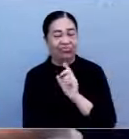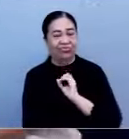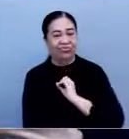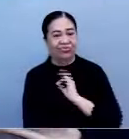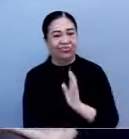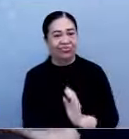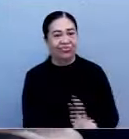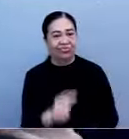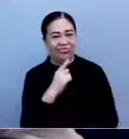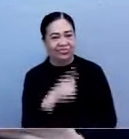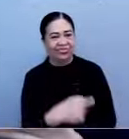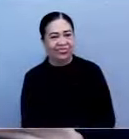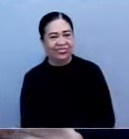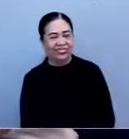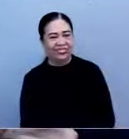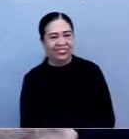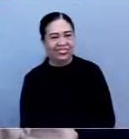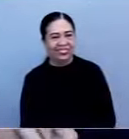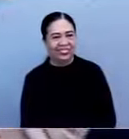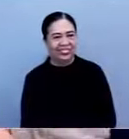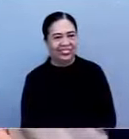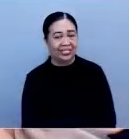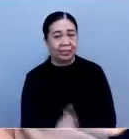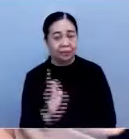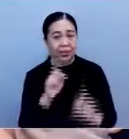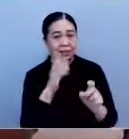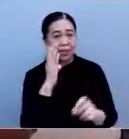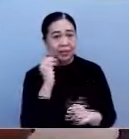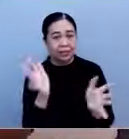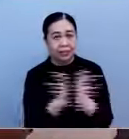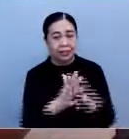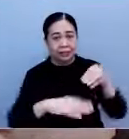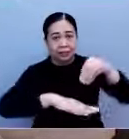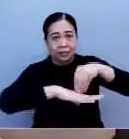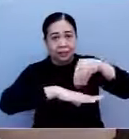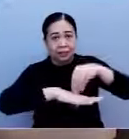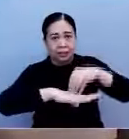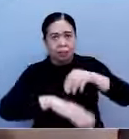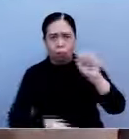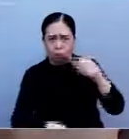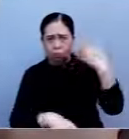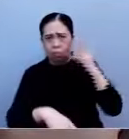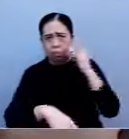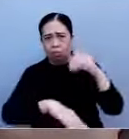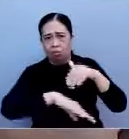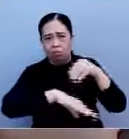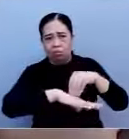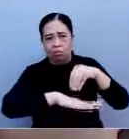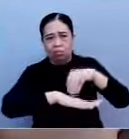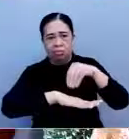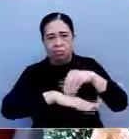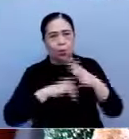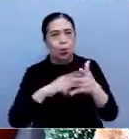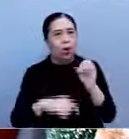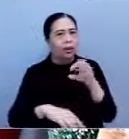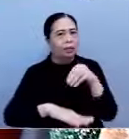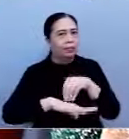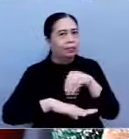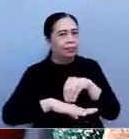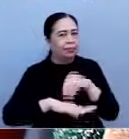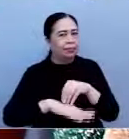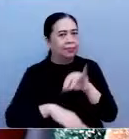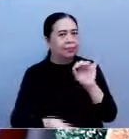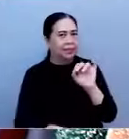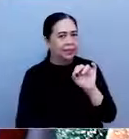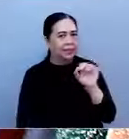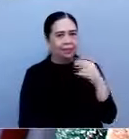Oo, totoo. Okay, pass na lang. Pero nakapunta ka na ba sa sari-sari store? Nakabili ka na sa... naman. Oh, ganun na lang. Paano pagka bibili ka sa sari-sari store ni Jess?